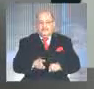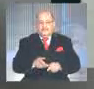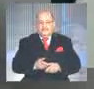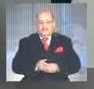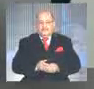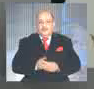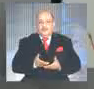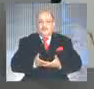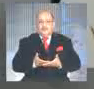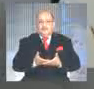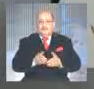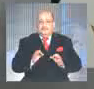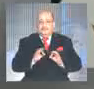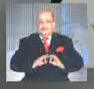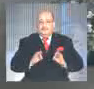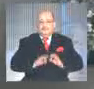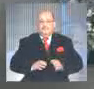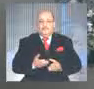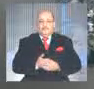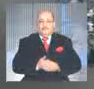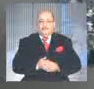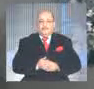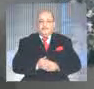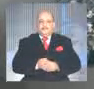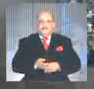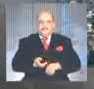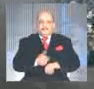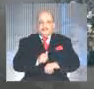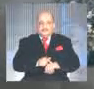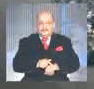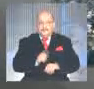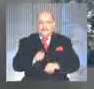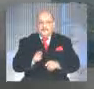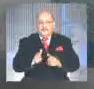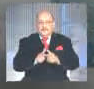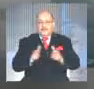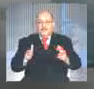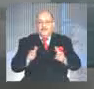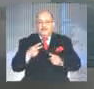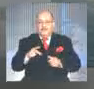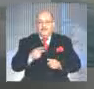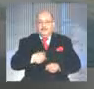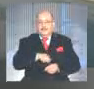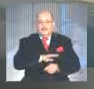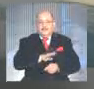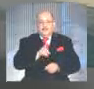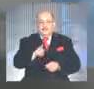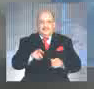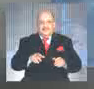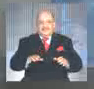في جابس الملف البيئي معقد وزادته الفواضل المنزلية تعقيدا.